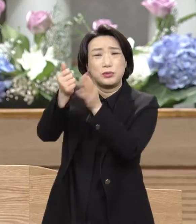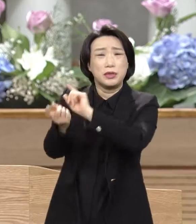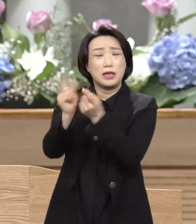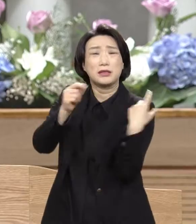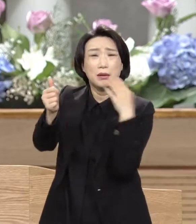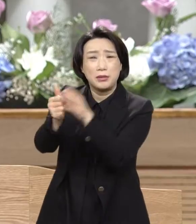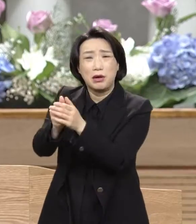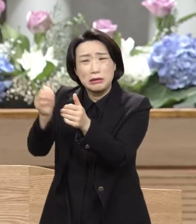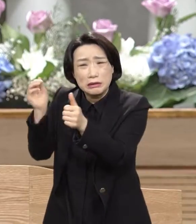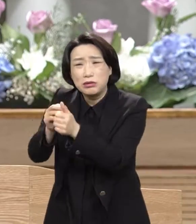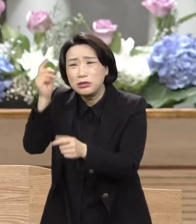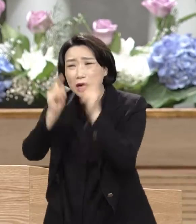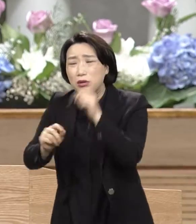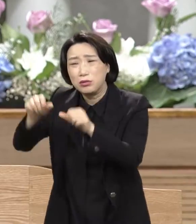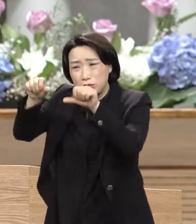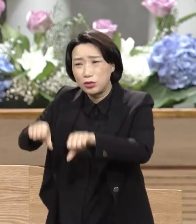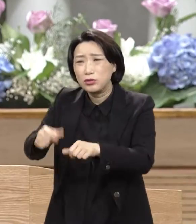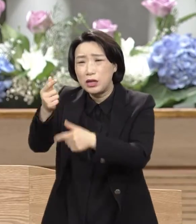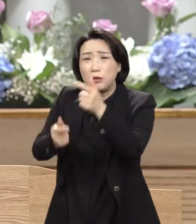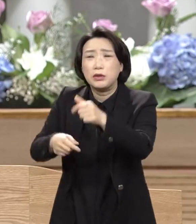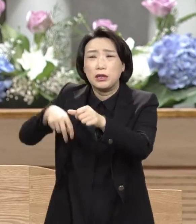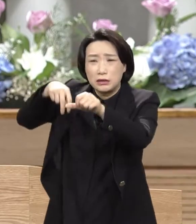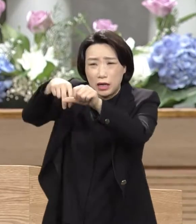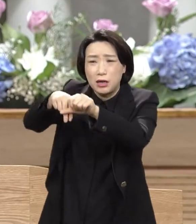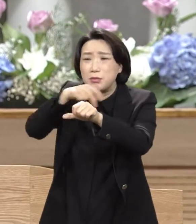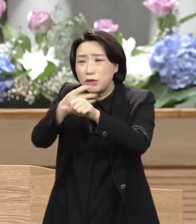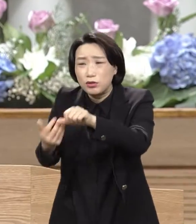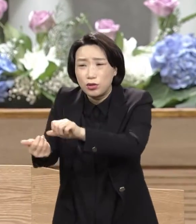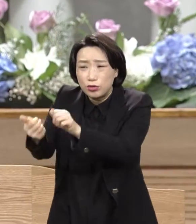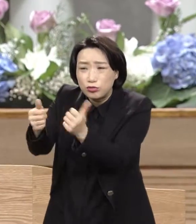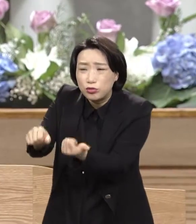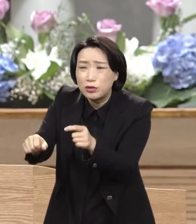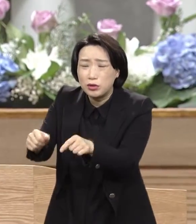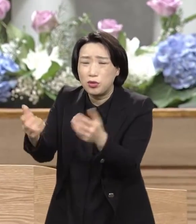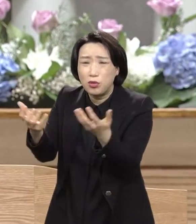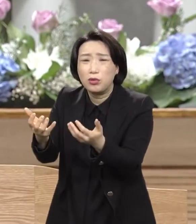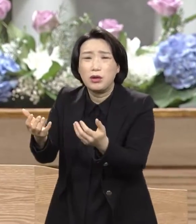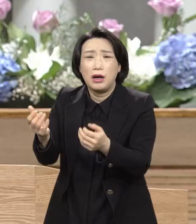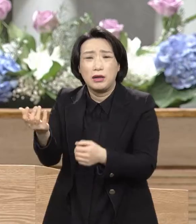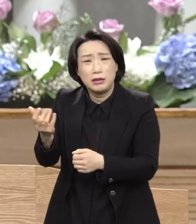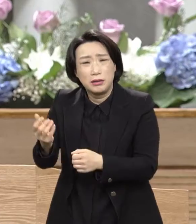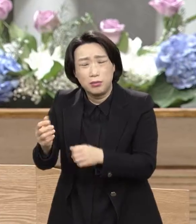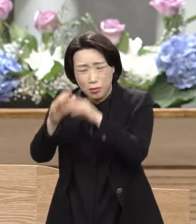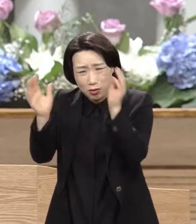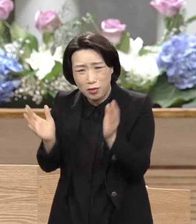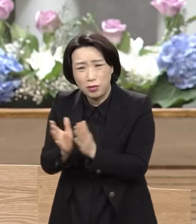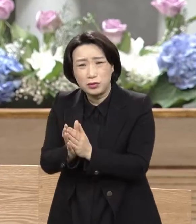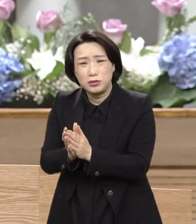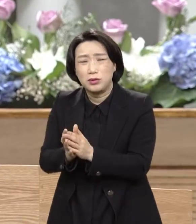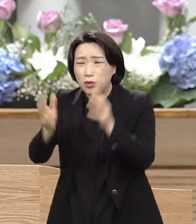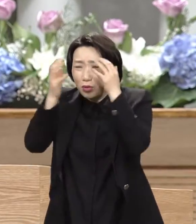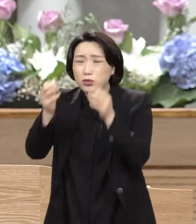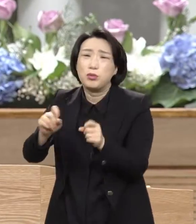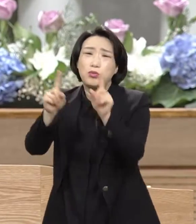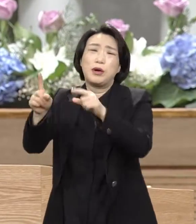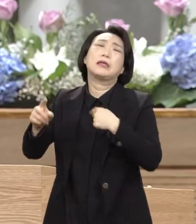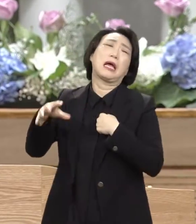저주받고 나무에 달려 피 흘려 죽으신 고통과 부활을 너 가지라는 겁니다.